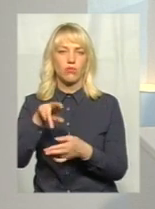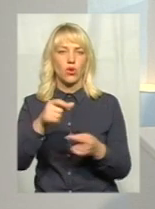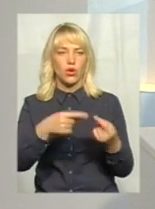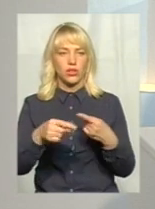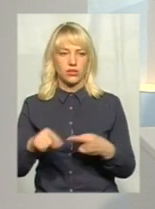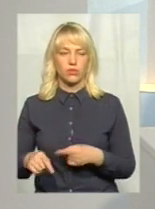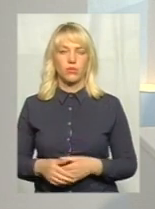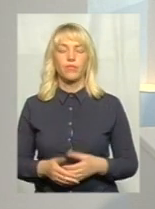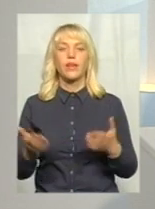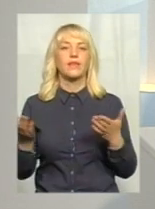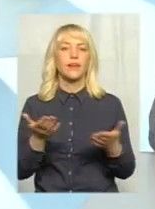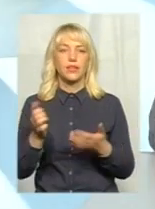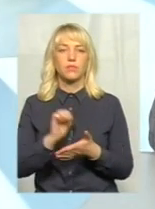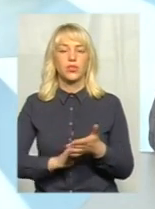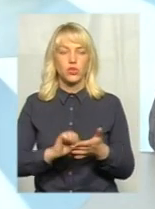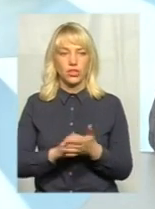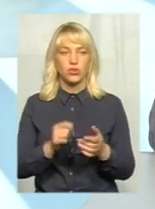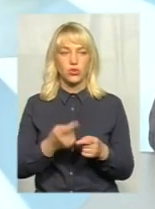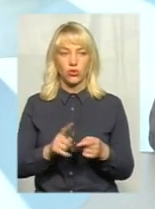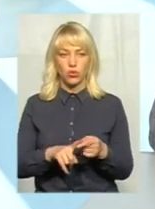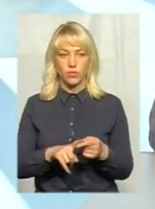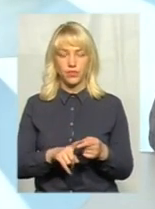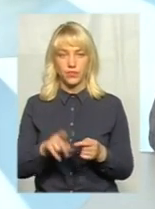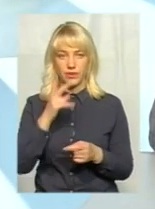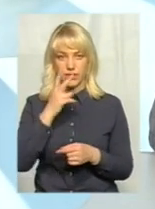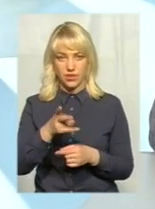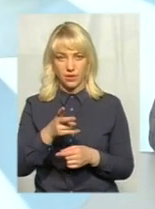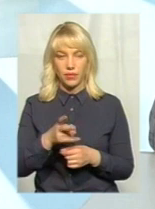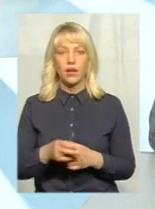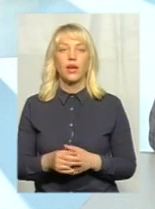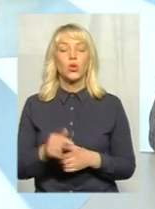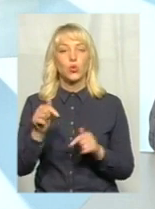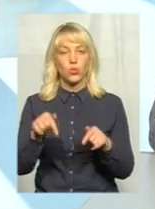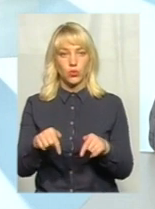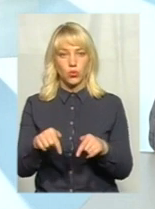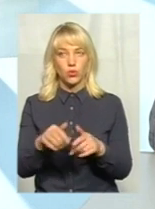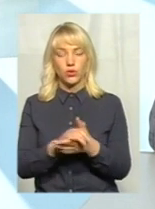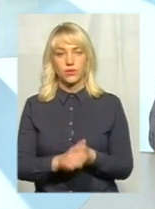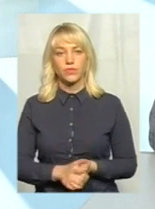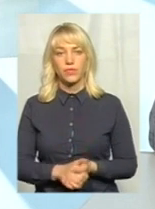причини цього? Ну, дивіться, тут